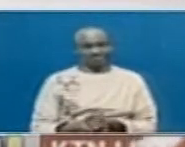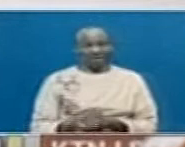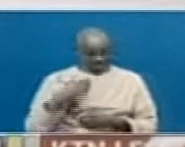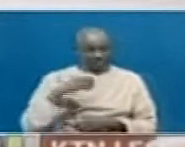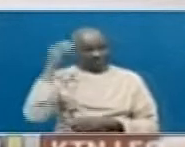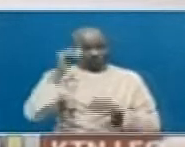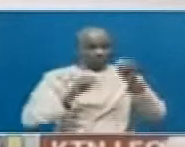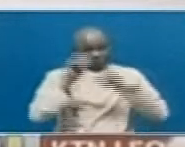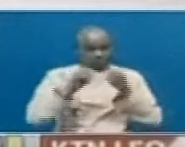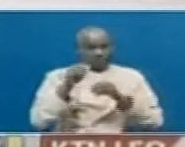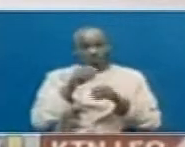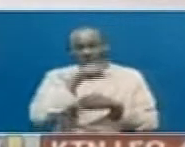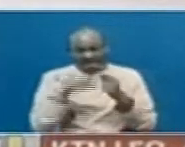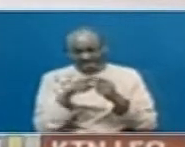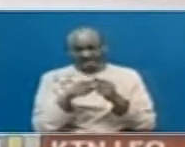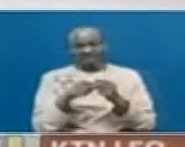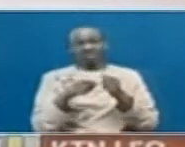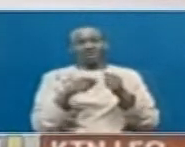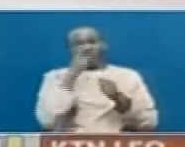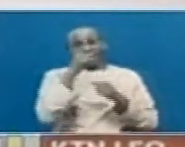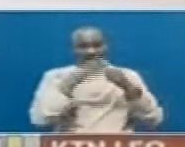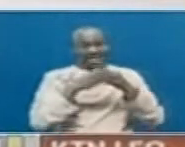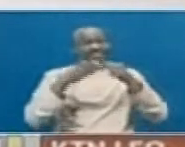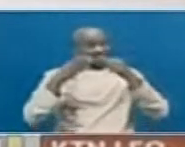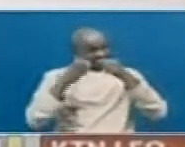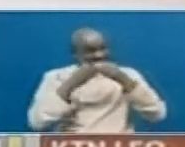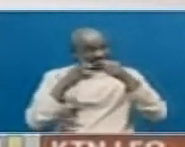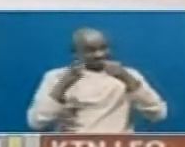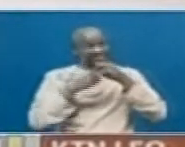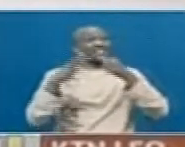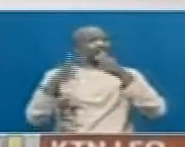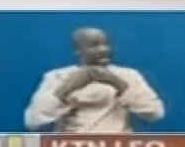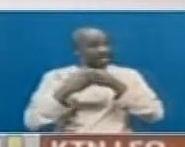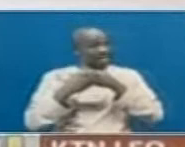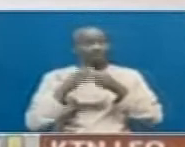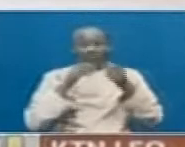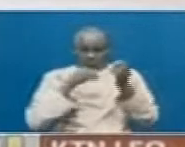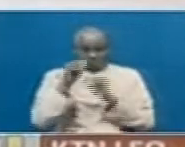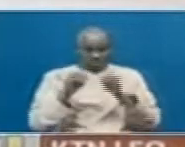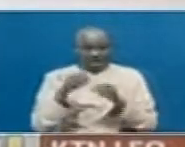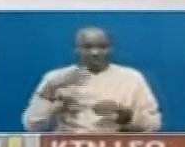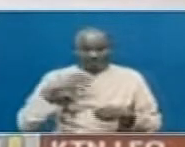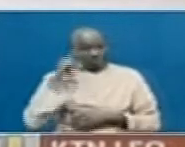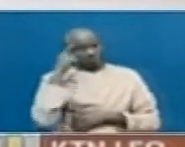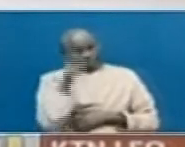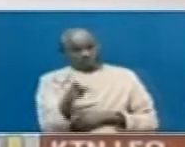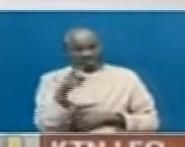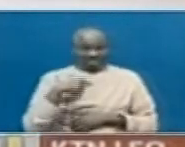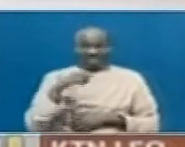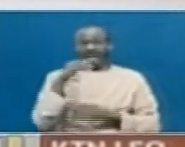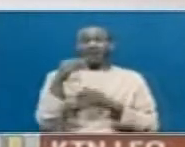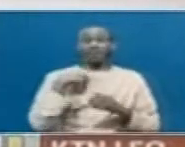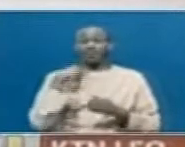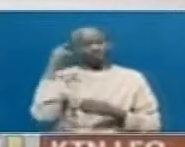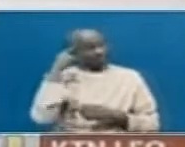Nilitunga mwaka wa 79. Na wengine walikuwa nafikiri nilitunga kama nimeulizwa